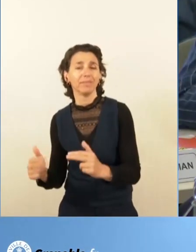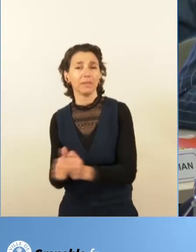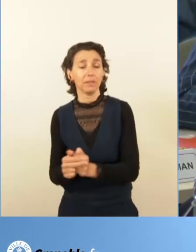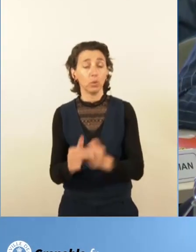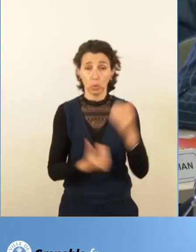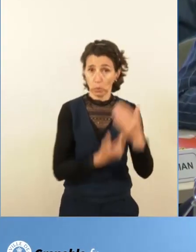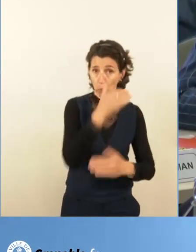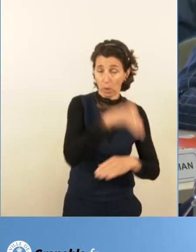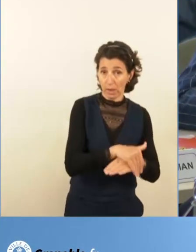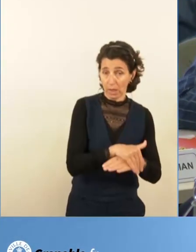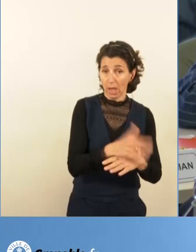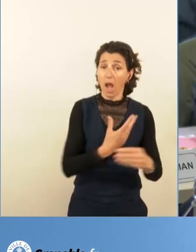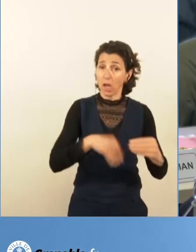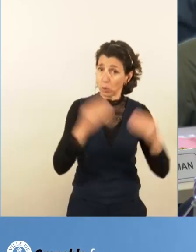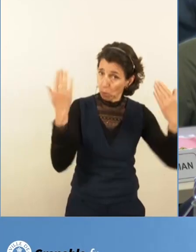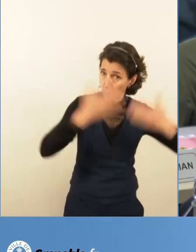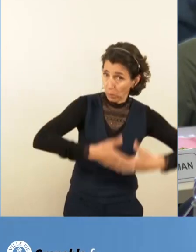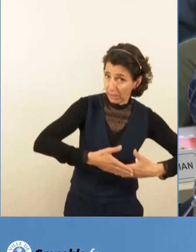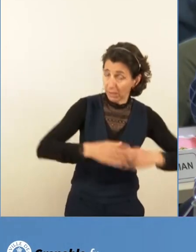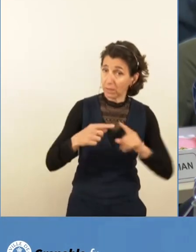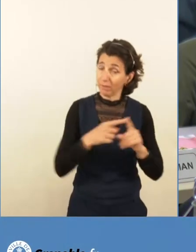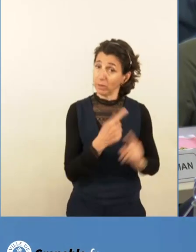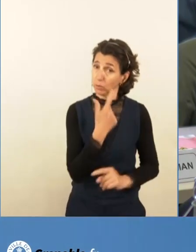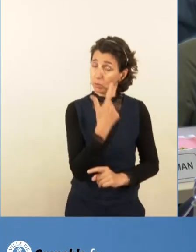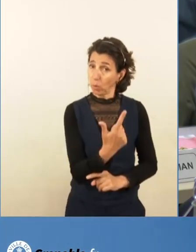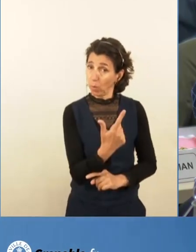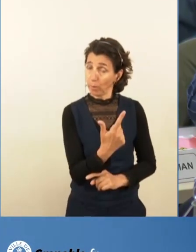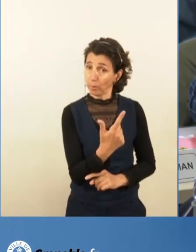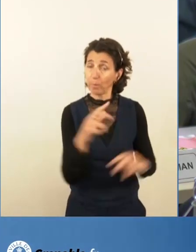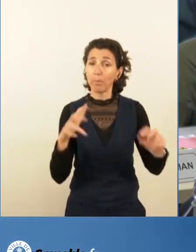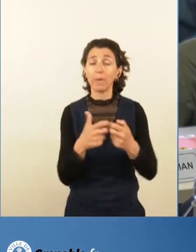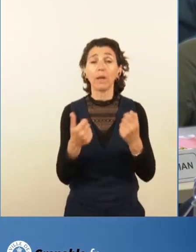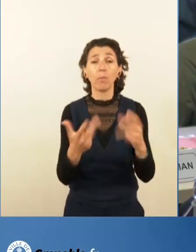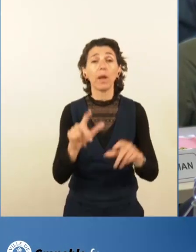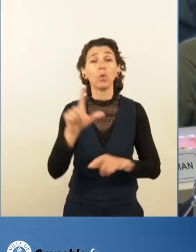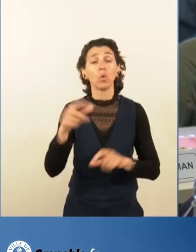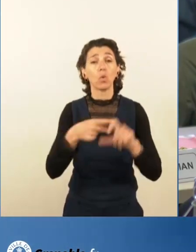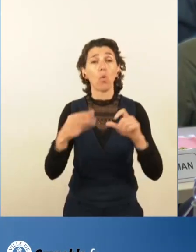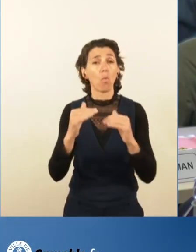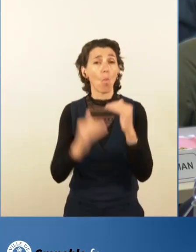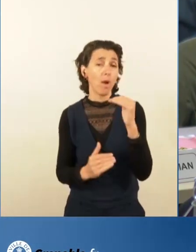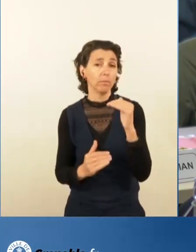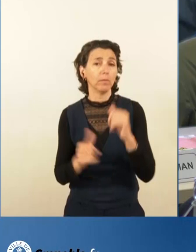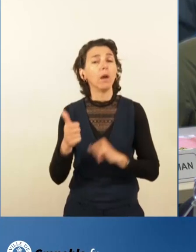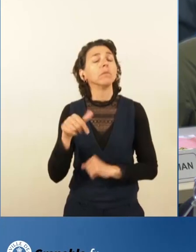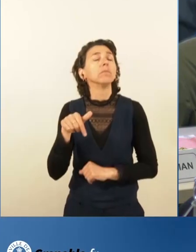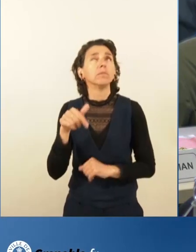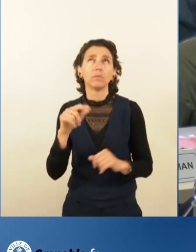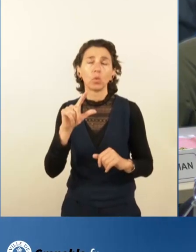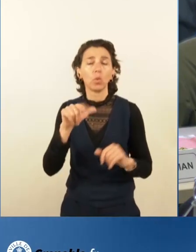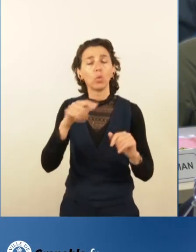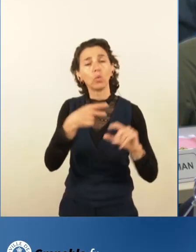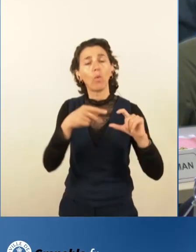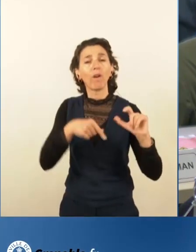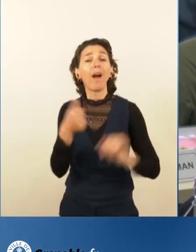nuitée divisée par deux plus de 2 il descend à 2 euros et un centime il